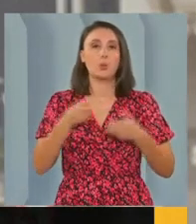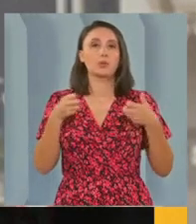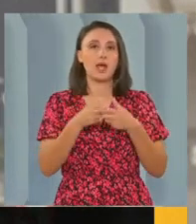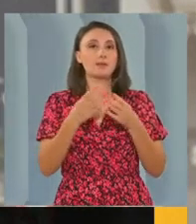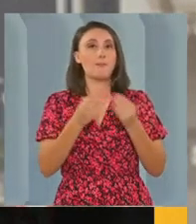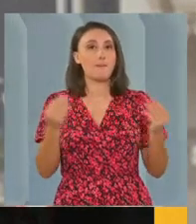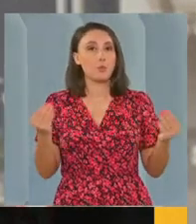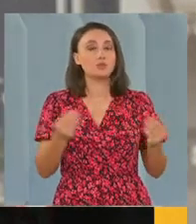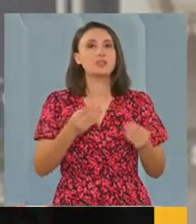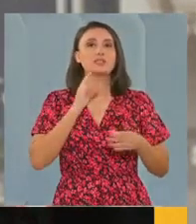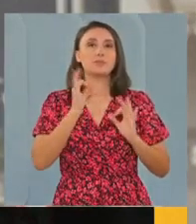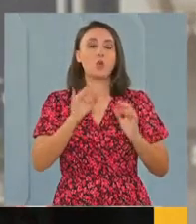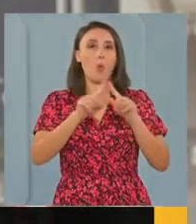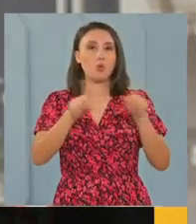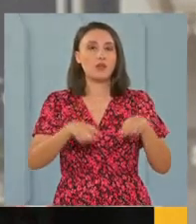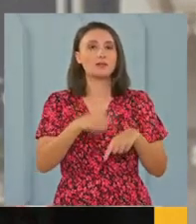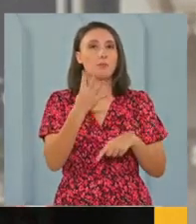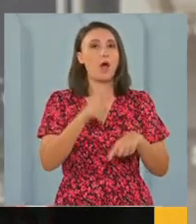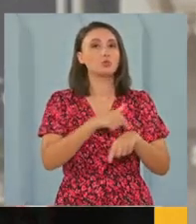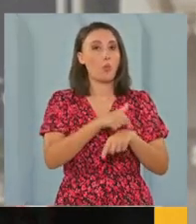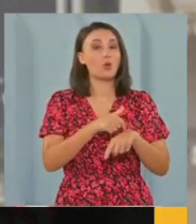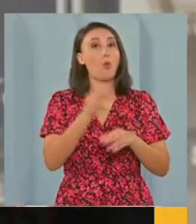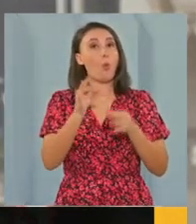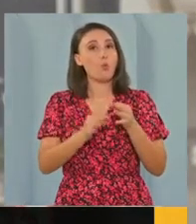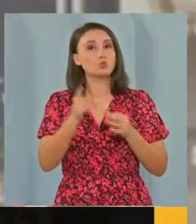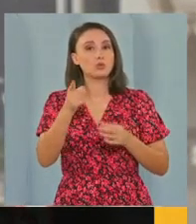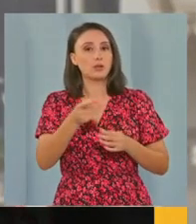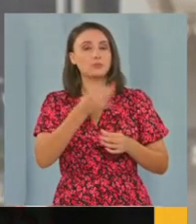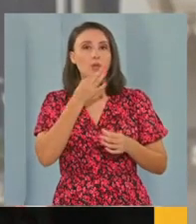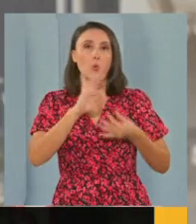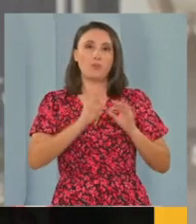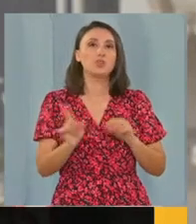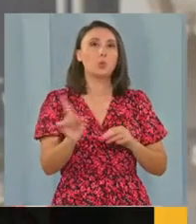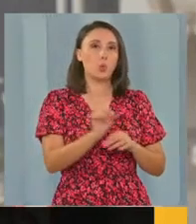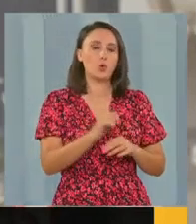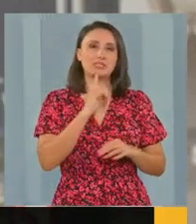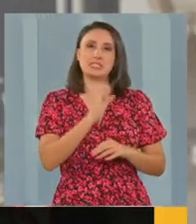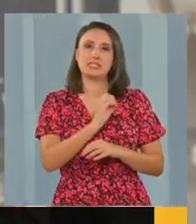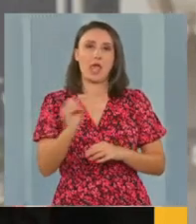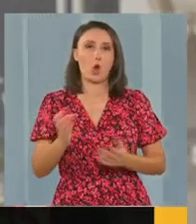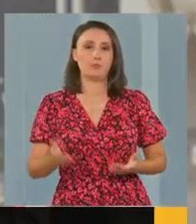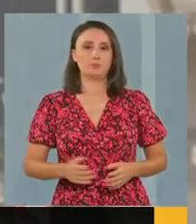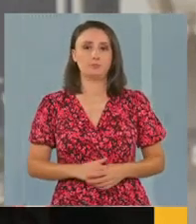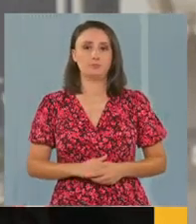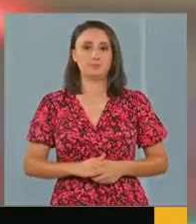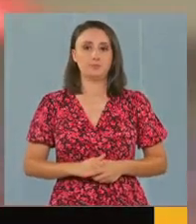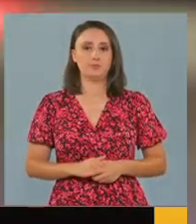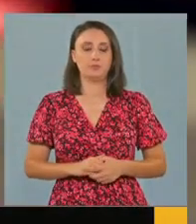mai mari în special pentru contractele part time în concluzie spune rodeanu cuvântul lor este egal cu zero